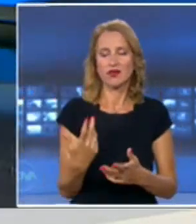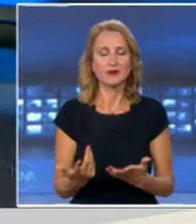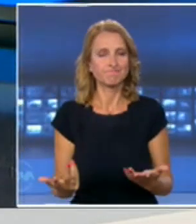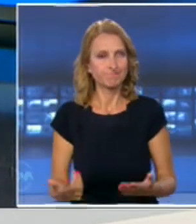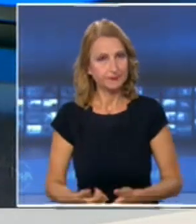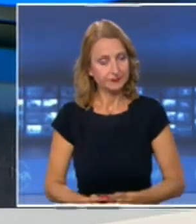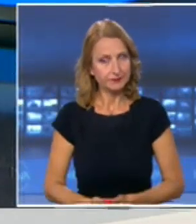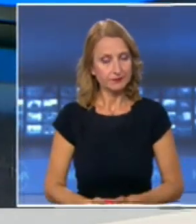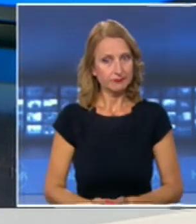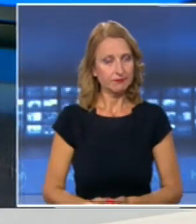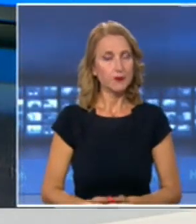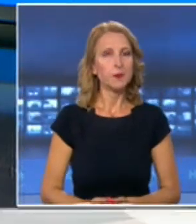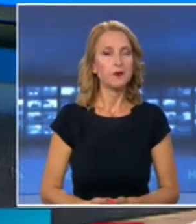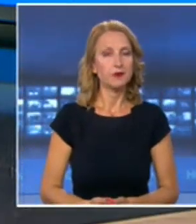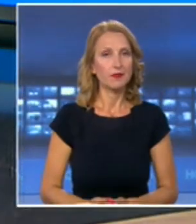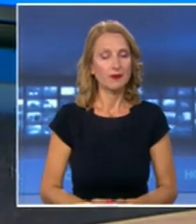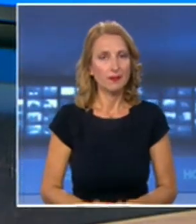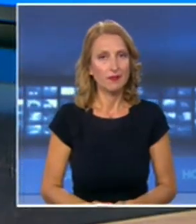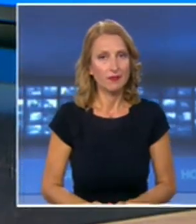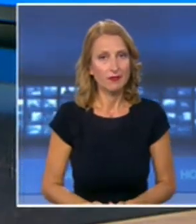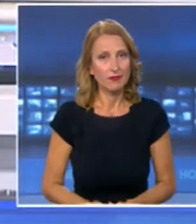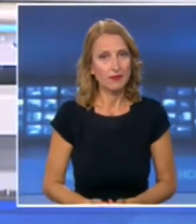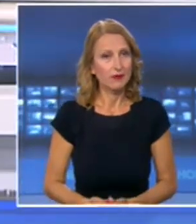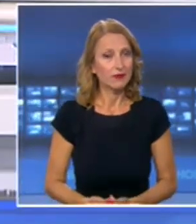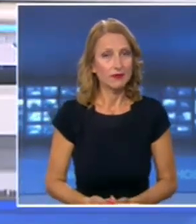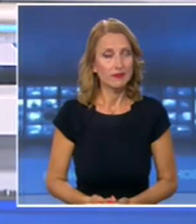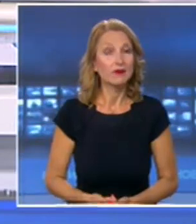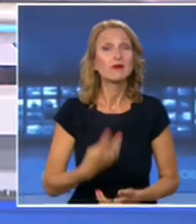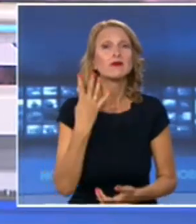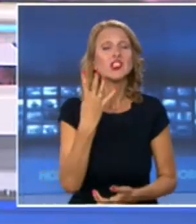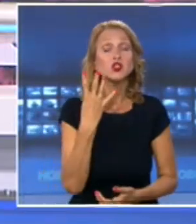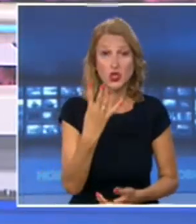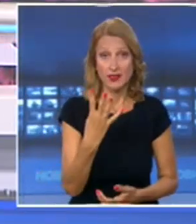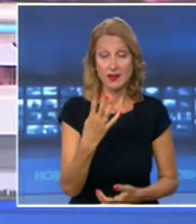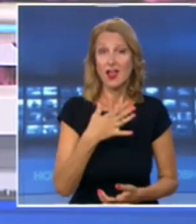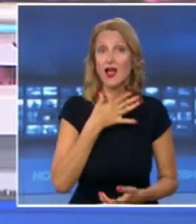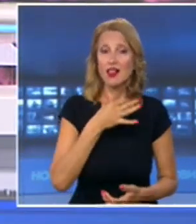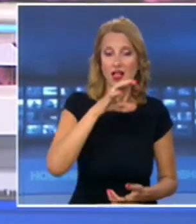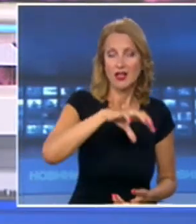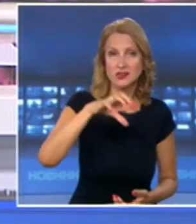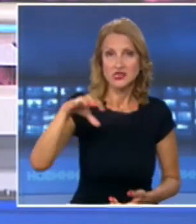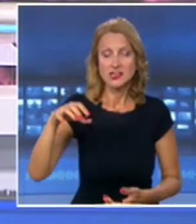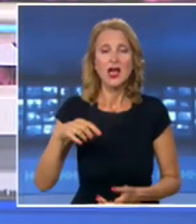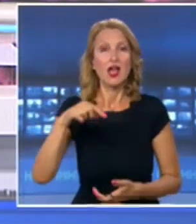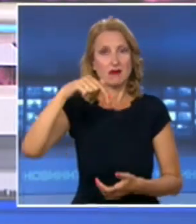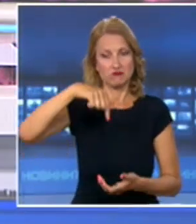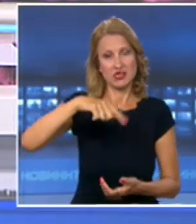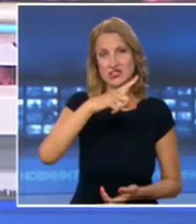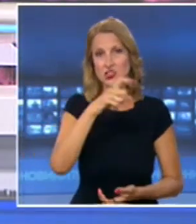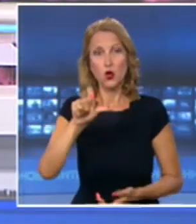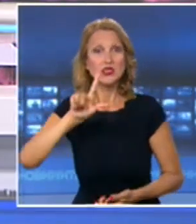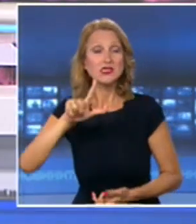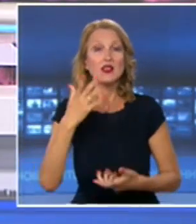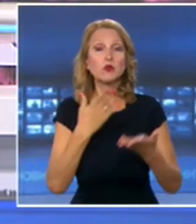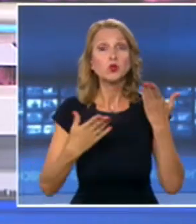Ивомира Пехливанова за този пореден трагичен инцидент. 4 класа в столичното 107 училище са под карантина.